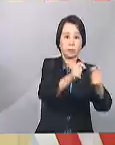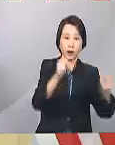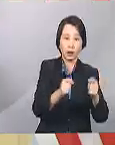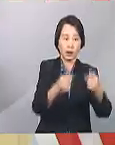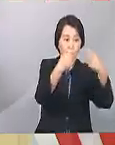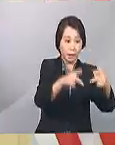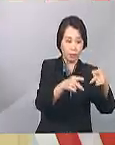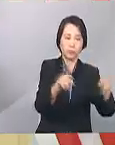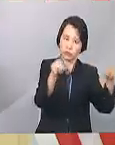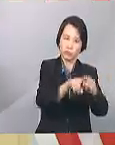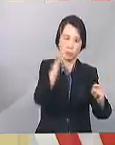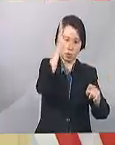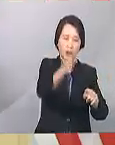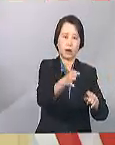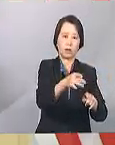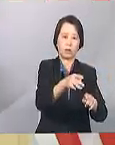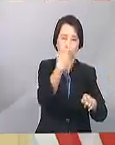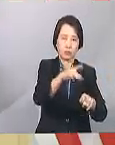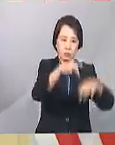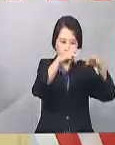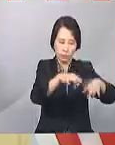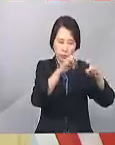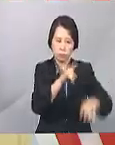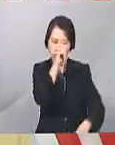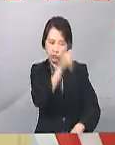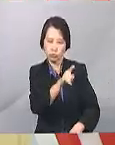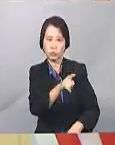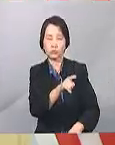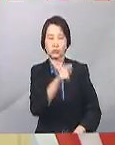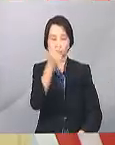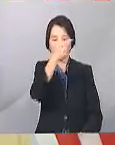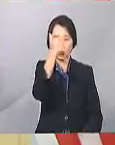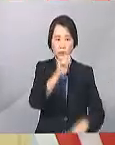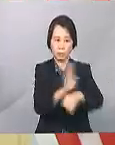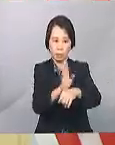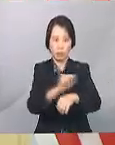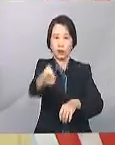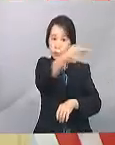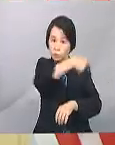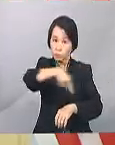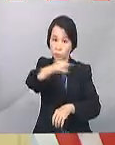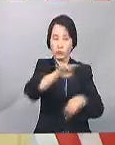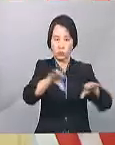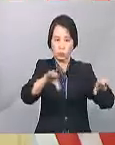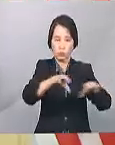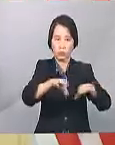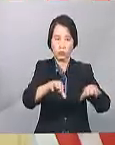juga akan dipastikan supaya peniaga-peniaga di situ juga